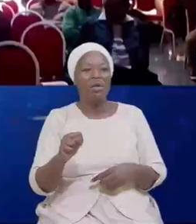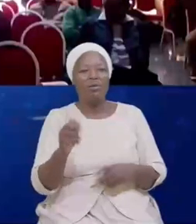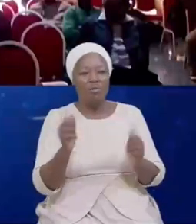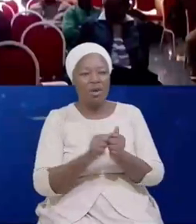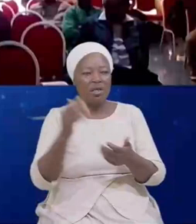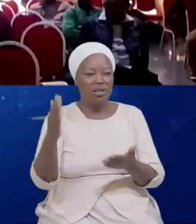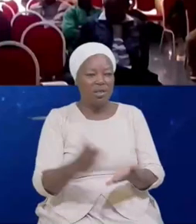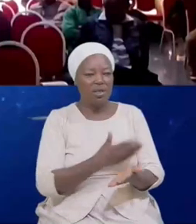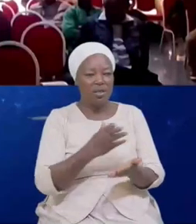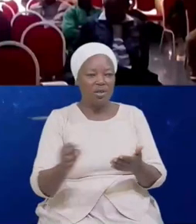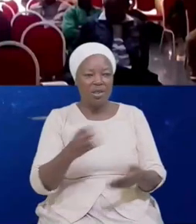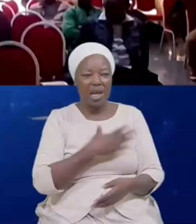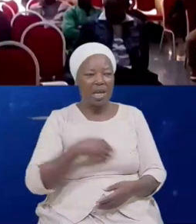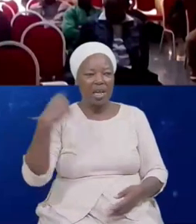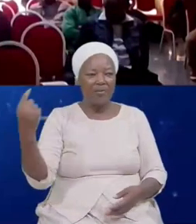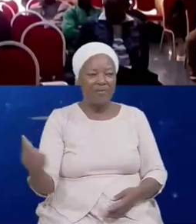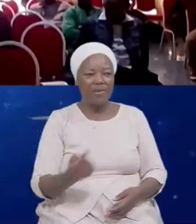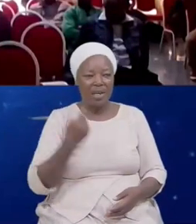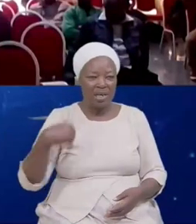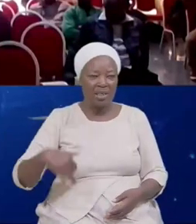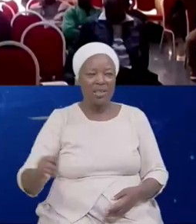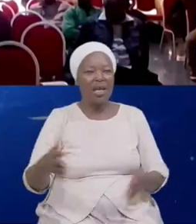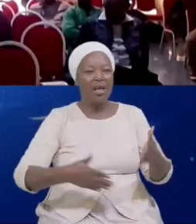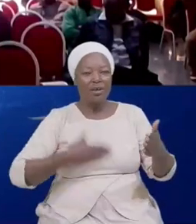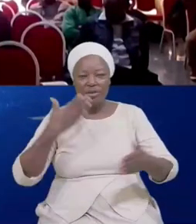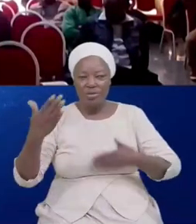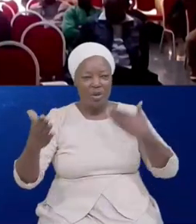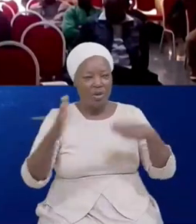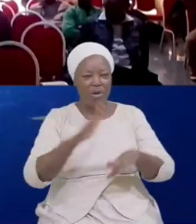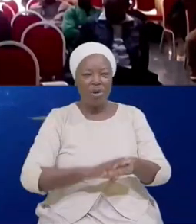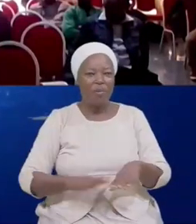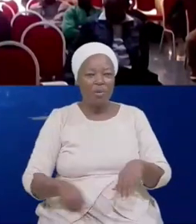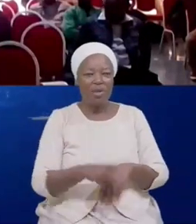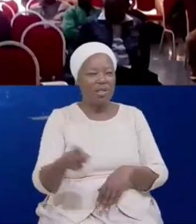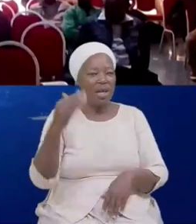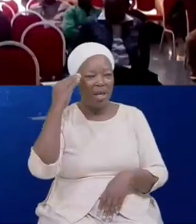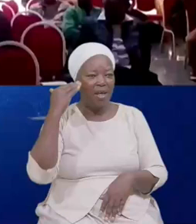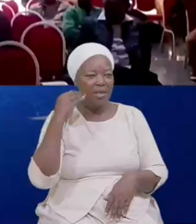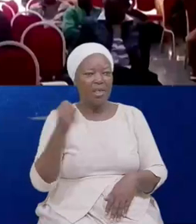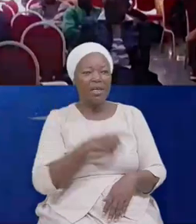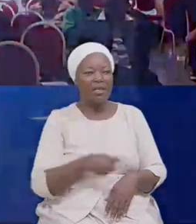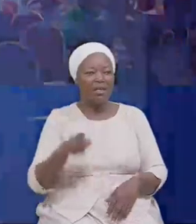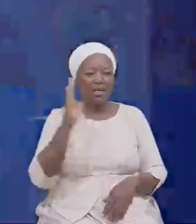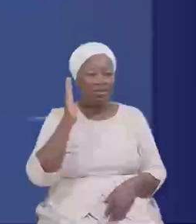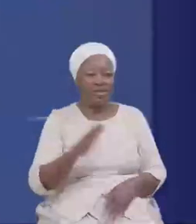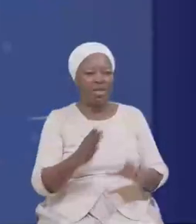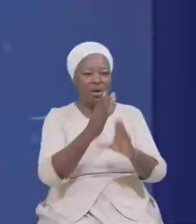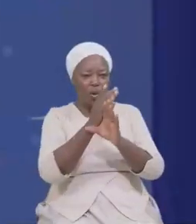triomphe. Et une joie éternelle couronnera leur tête. L'allégresse et la